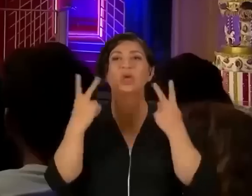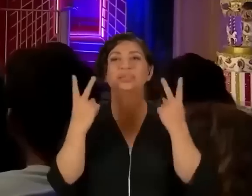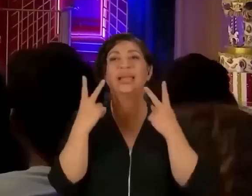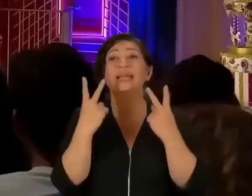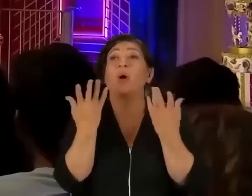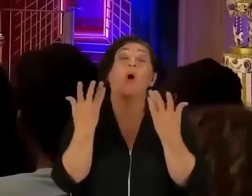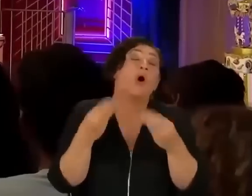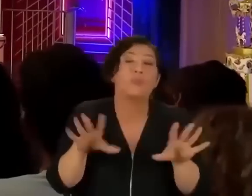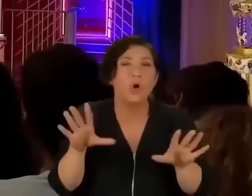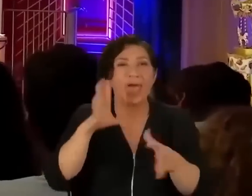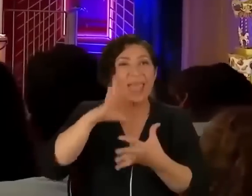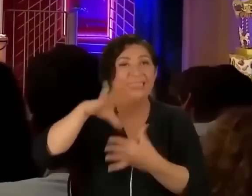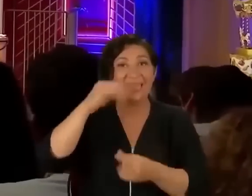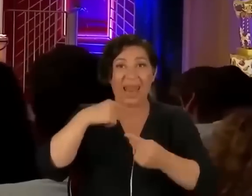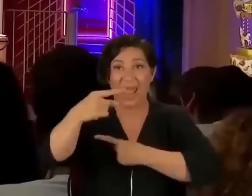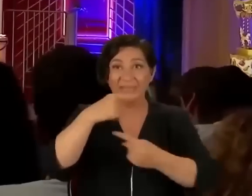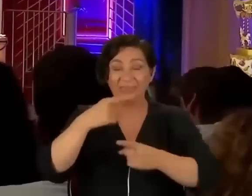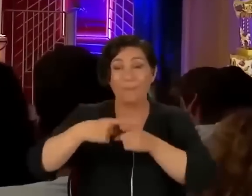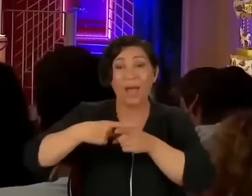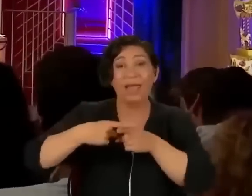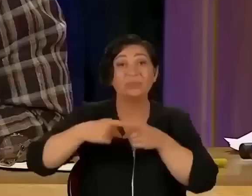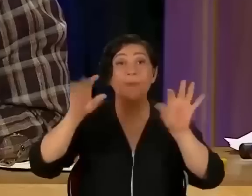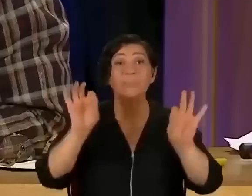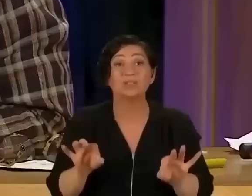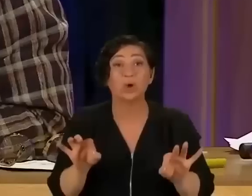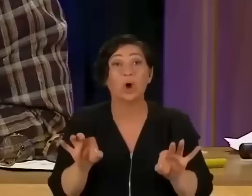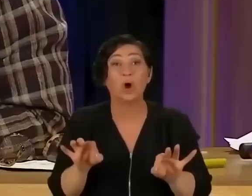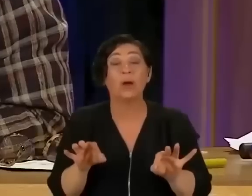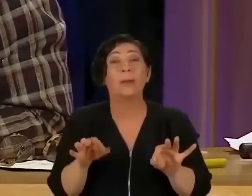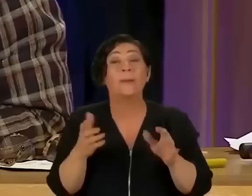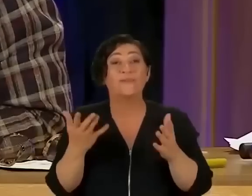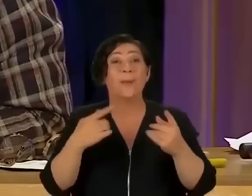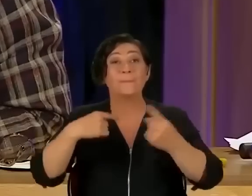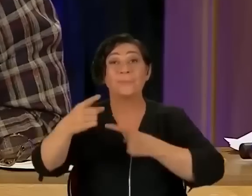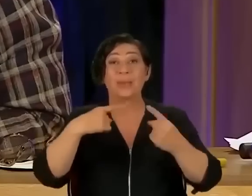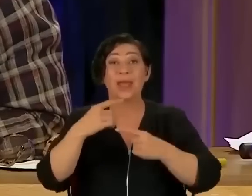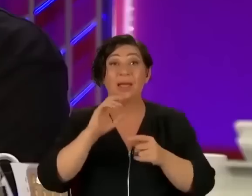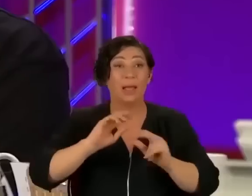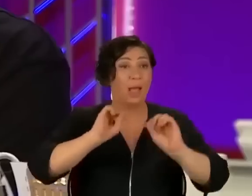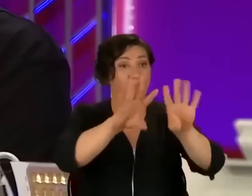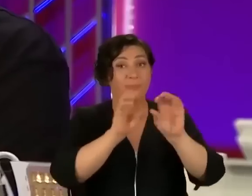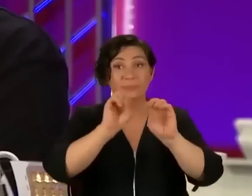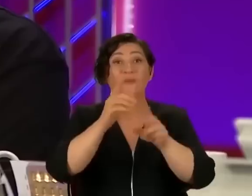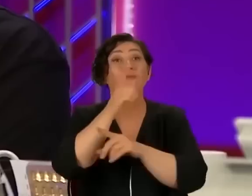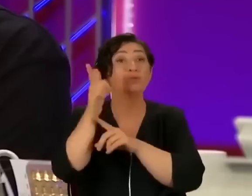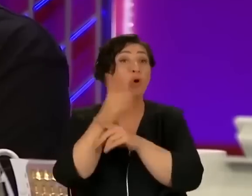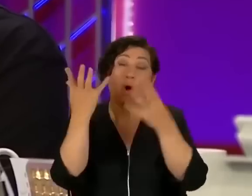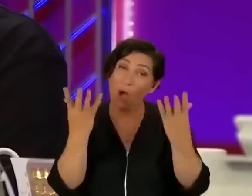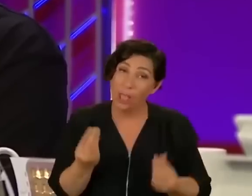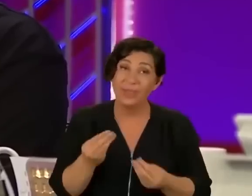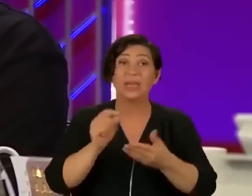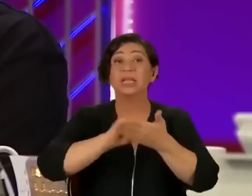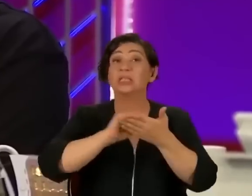gösterilerle kalmıyor. İnsanlar arasında paylaşılıyor. Evet. Ve birbirlerine iletiyorlar. Bunlar videolarla